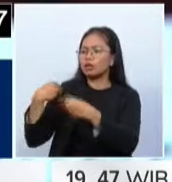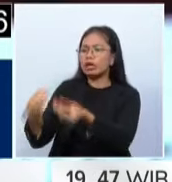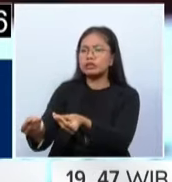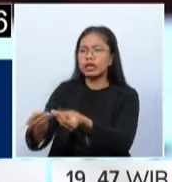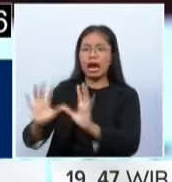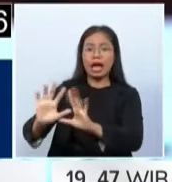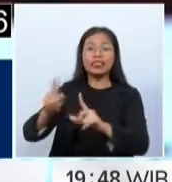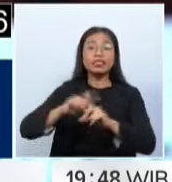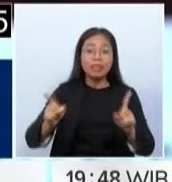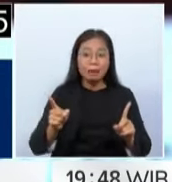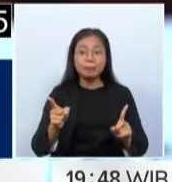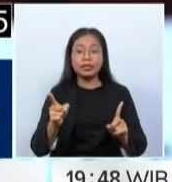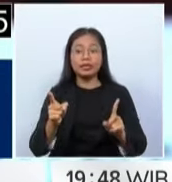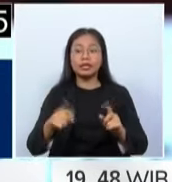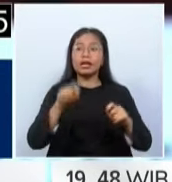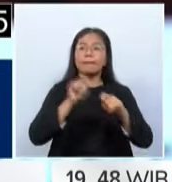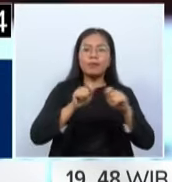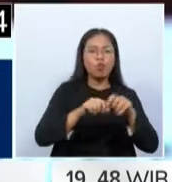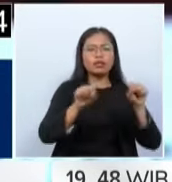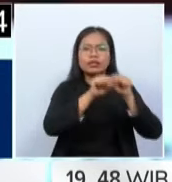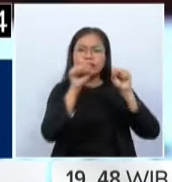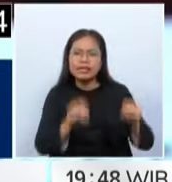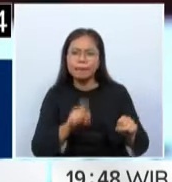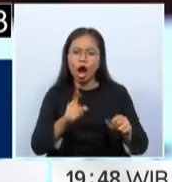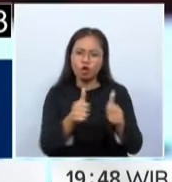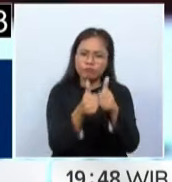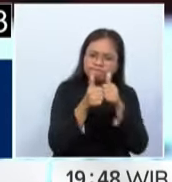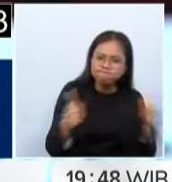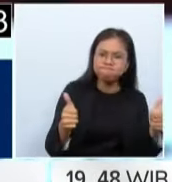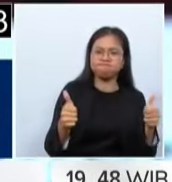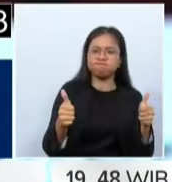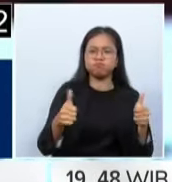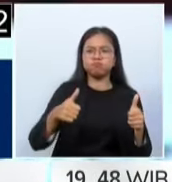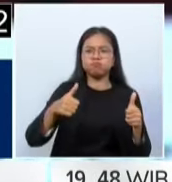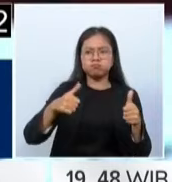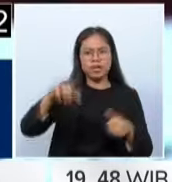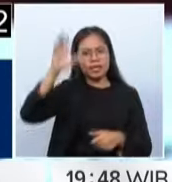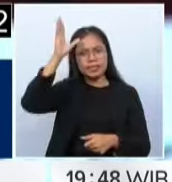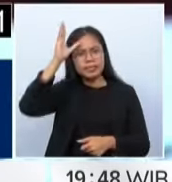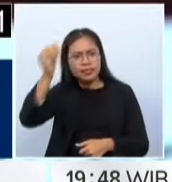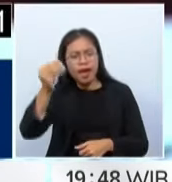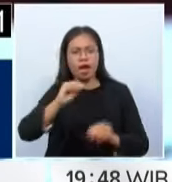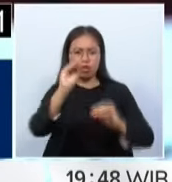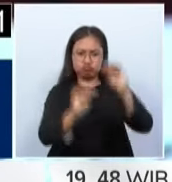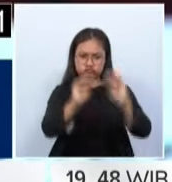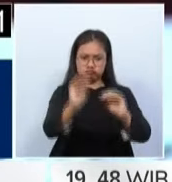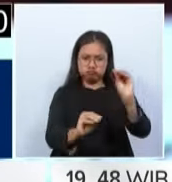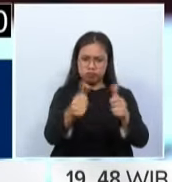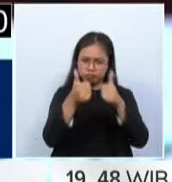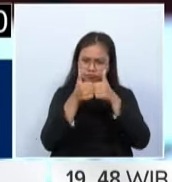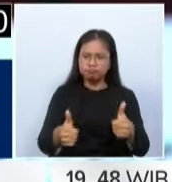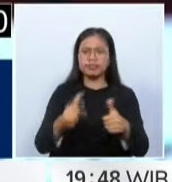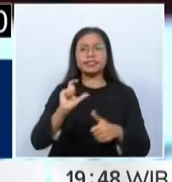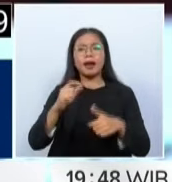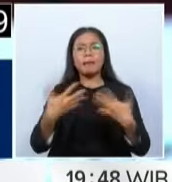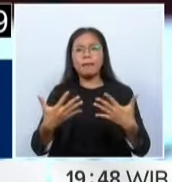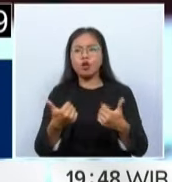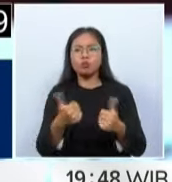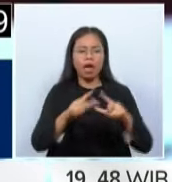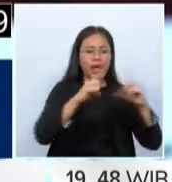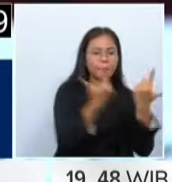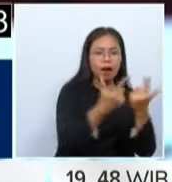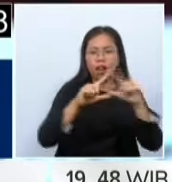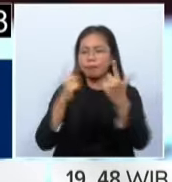membangun satu sistem yang komprehensif perencanaan komprehensif yang melibatkan seluruh lembaga